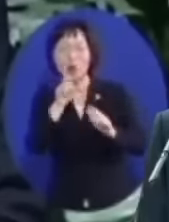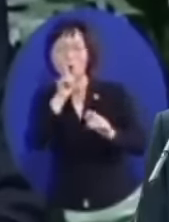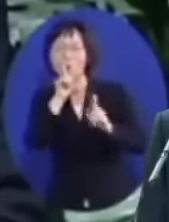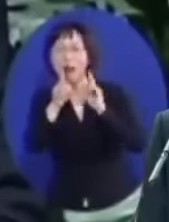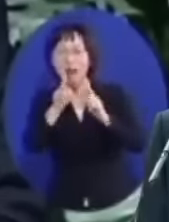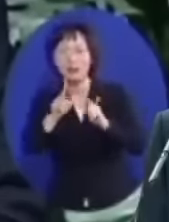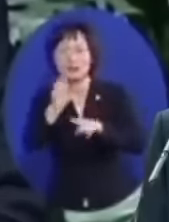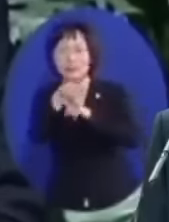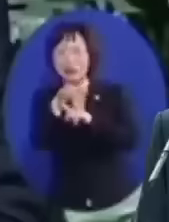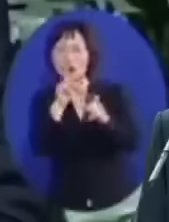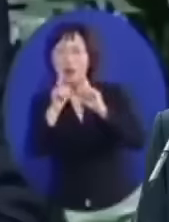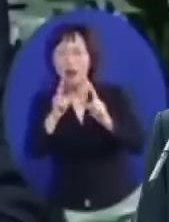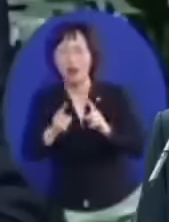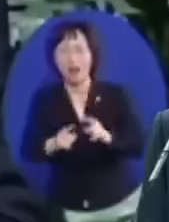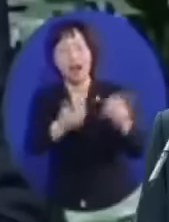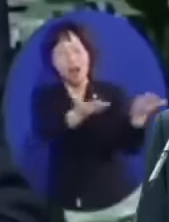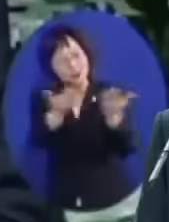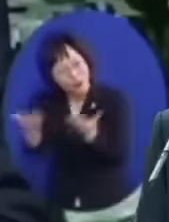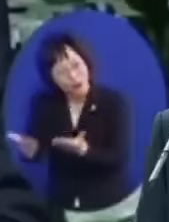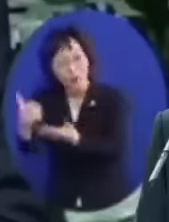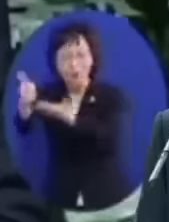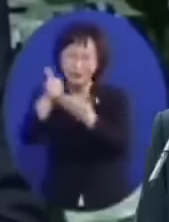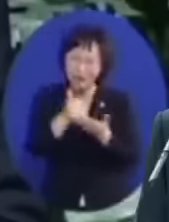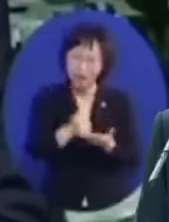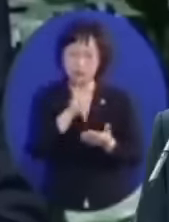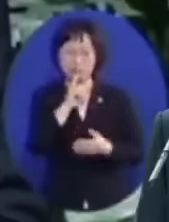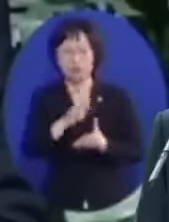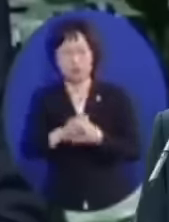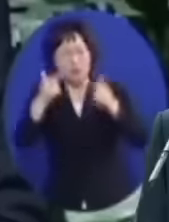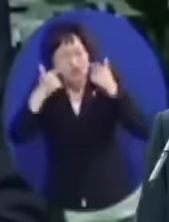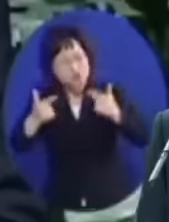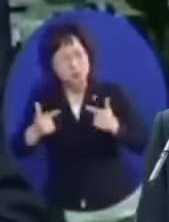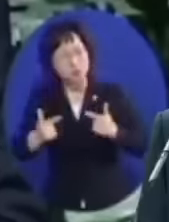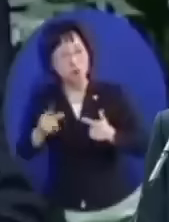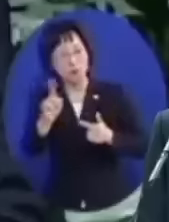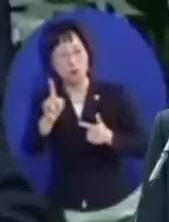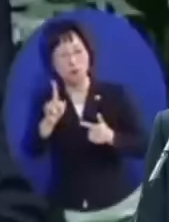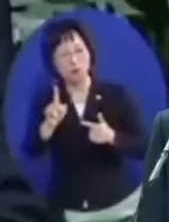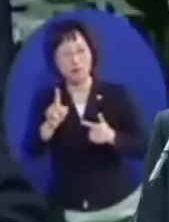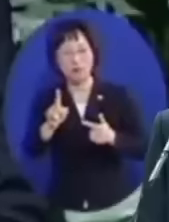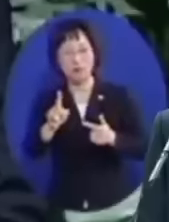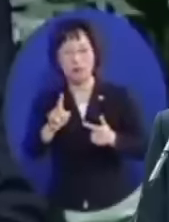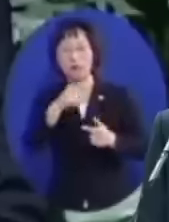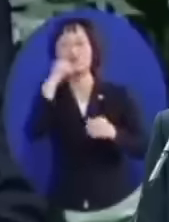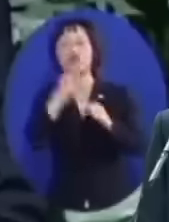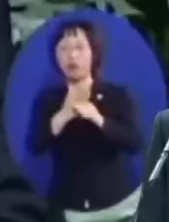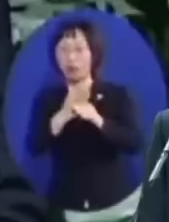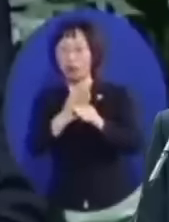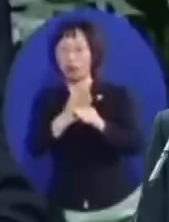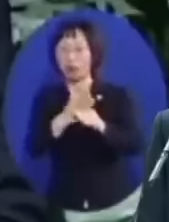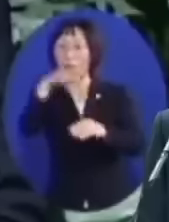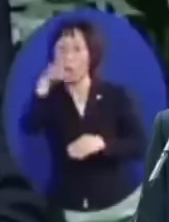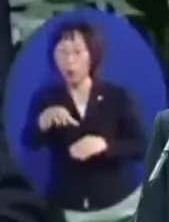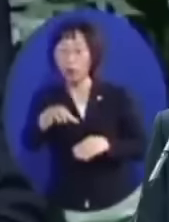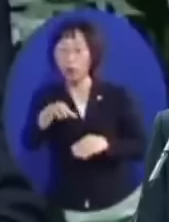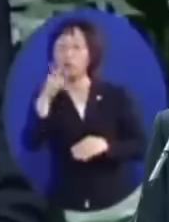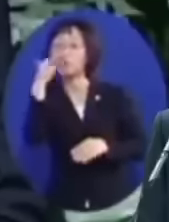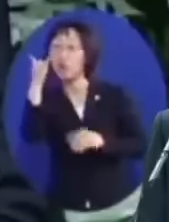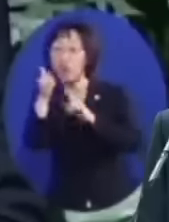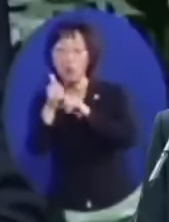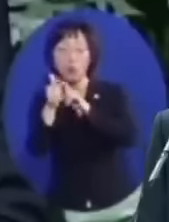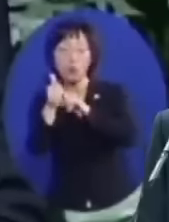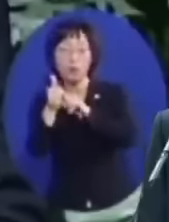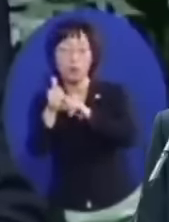앉아있어. 그런데 분명히 그 집 호주는 북한에서 왔습니다. 그리고